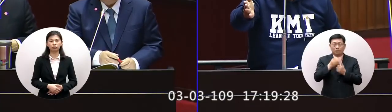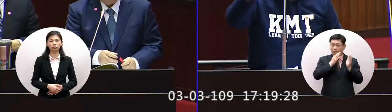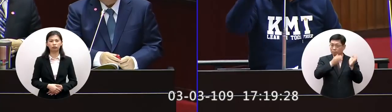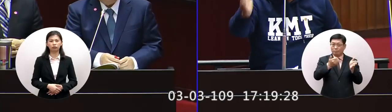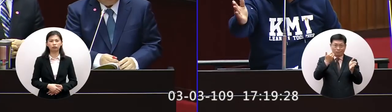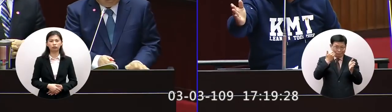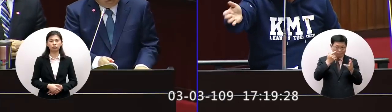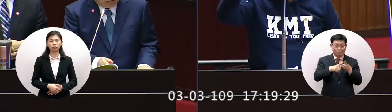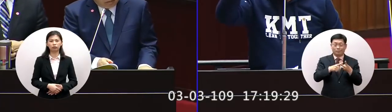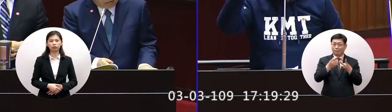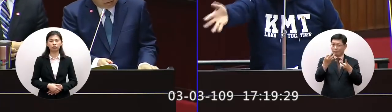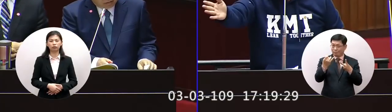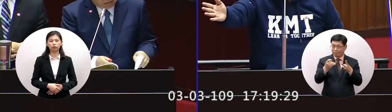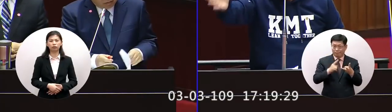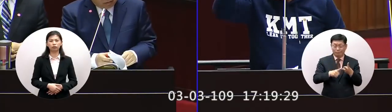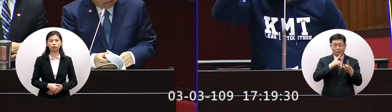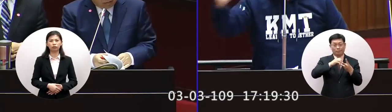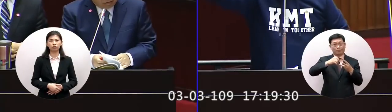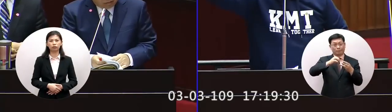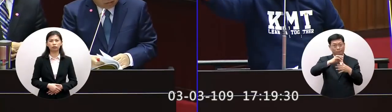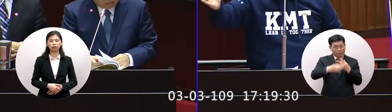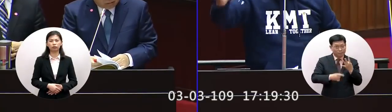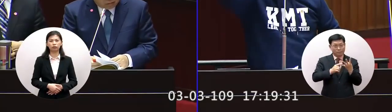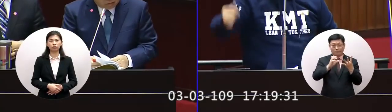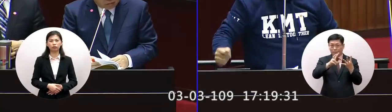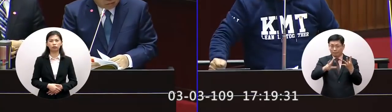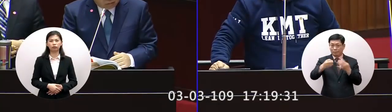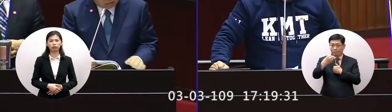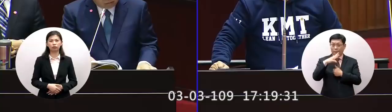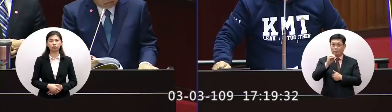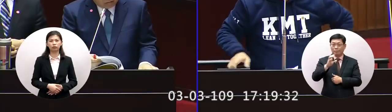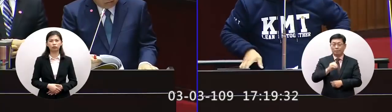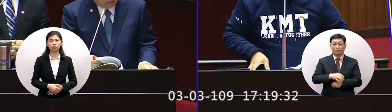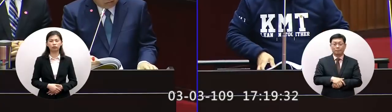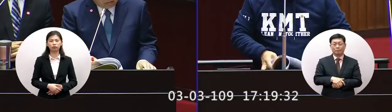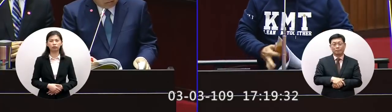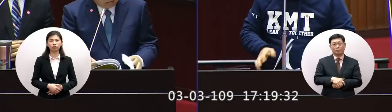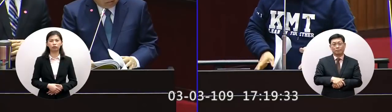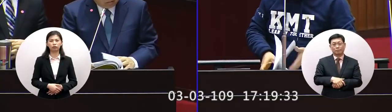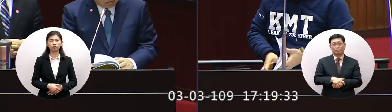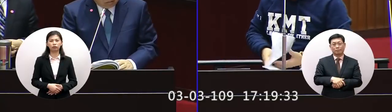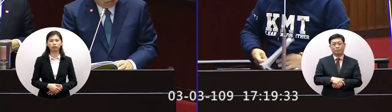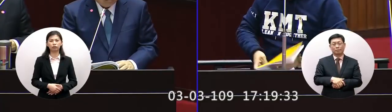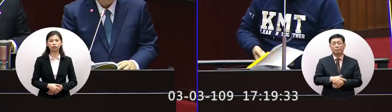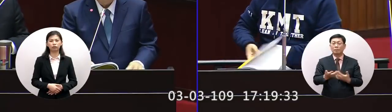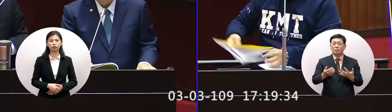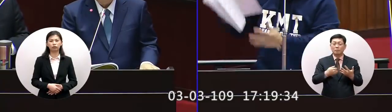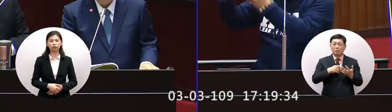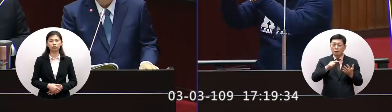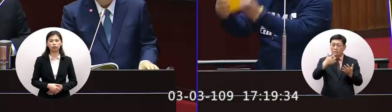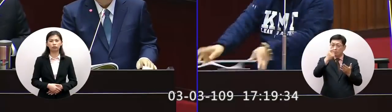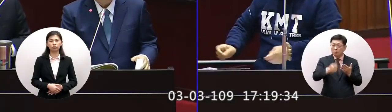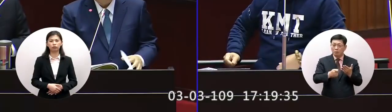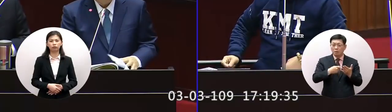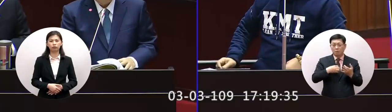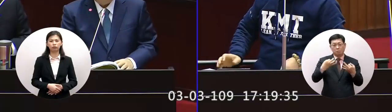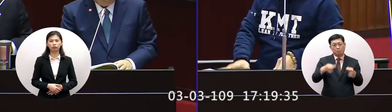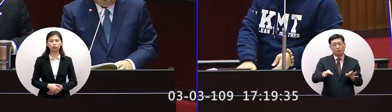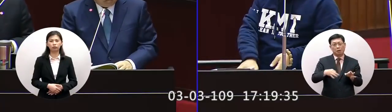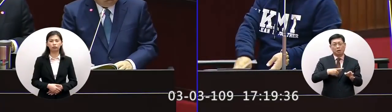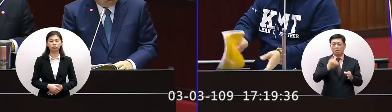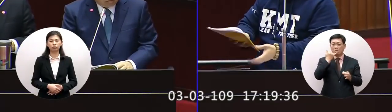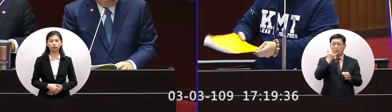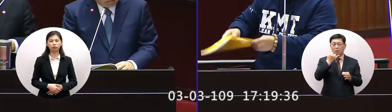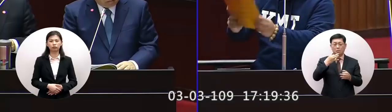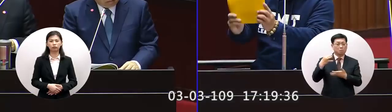象、金额、办法？执行方式，你有没有告诉我？哎，您一本600亿，退了就要